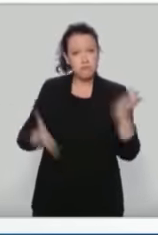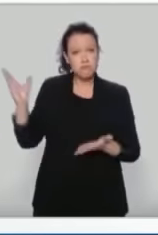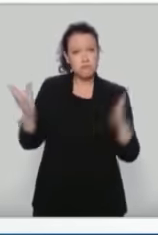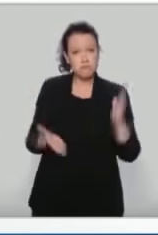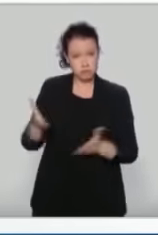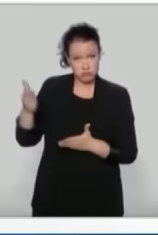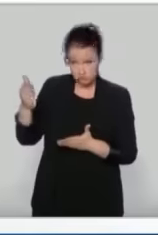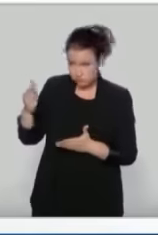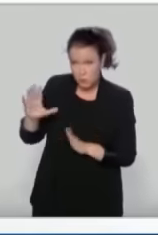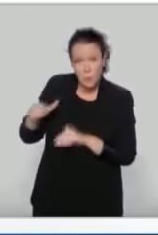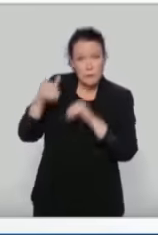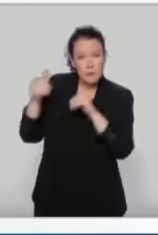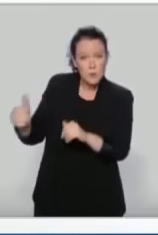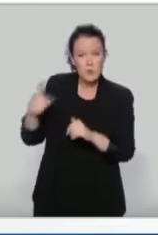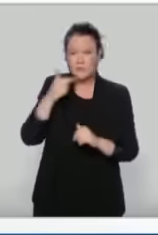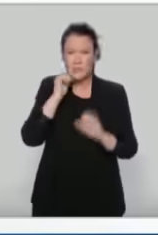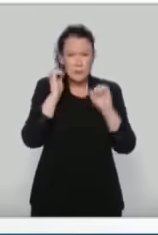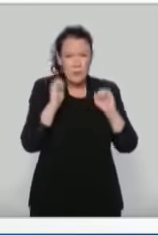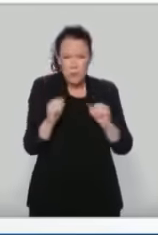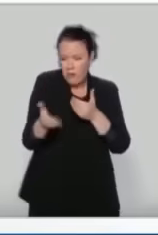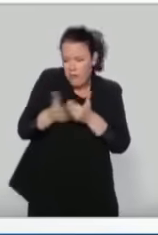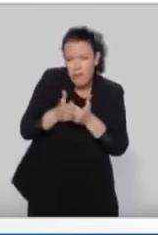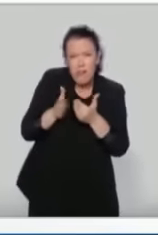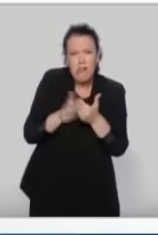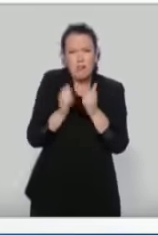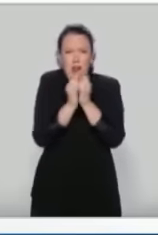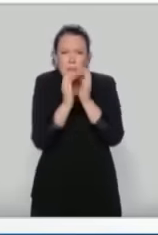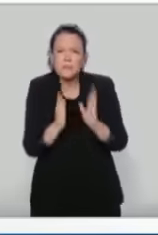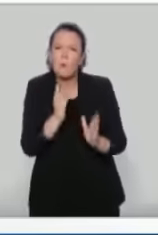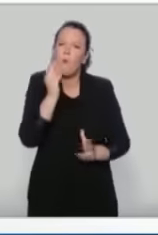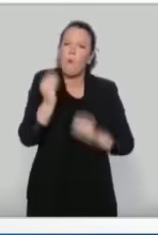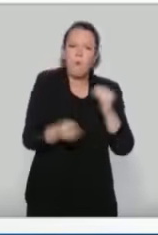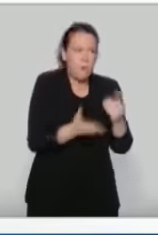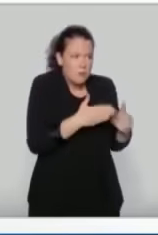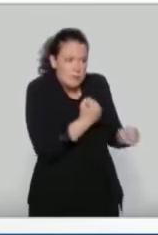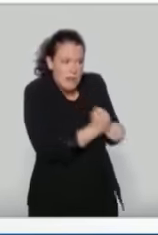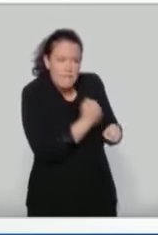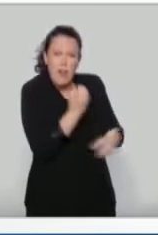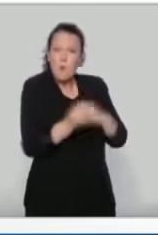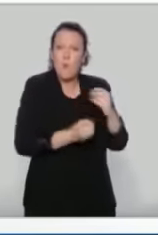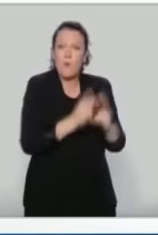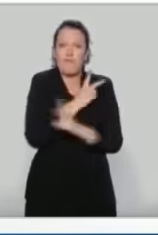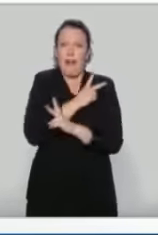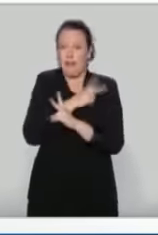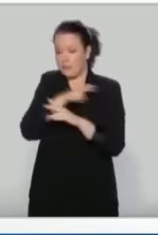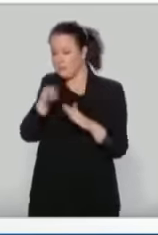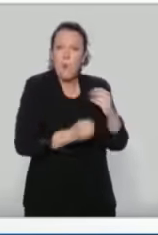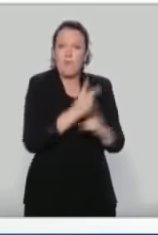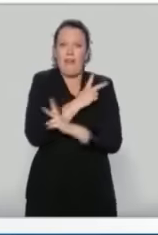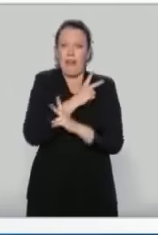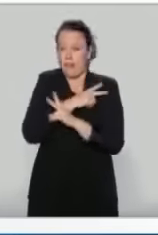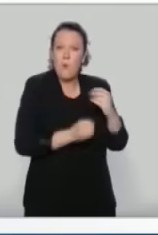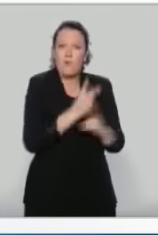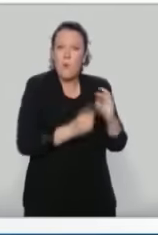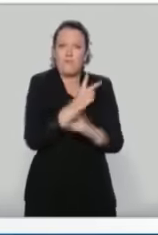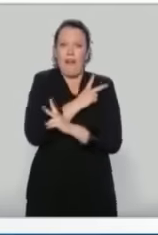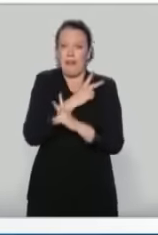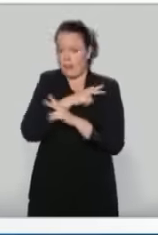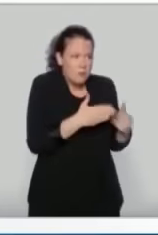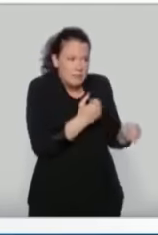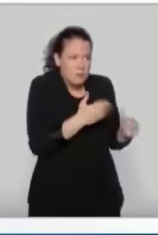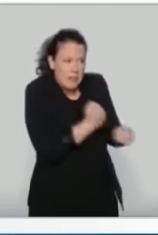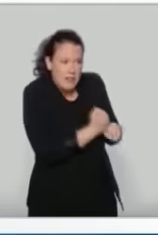que ce soit donc près de chez vous, sur votre lieu de vacances, avec ou sans rendez-vous, faites-vous vacciner.